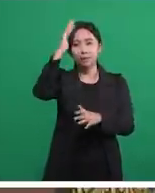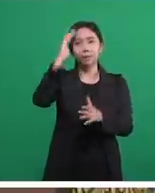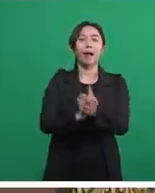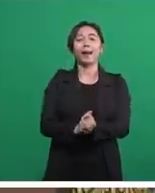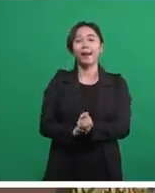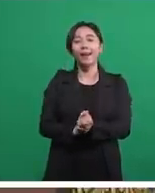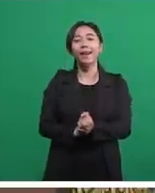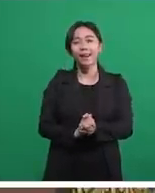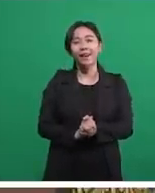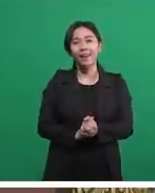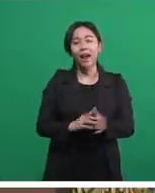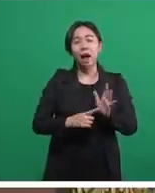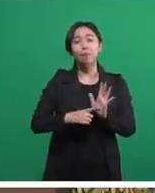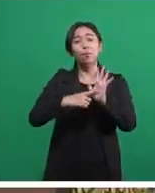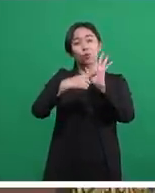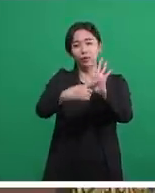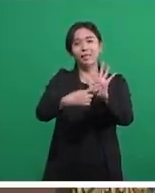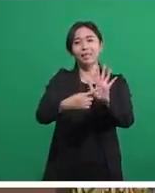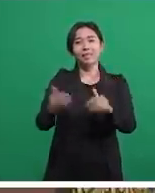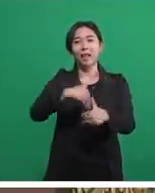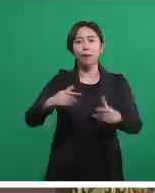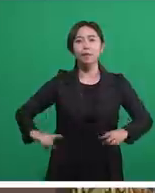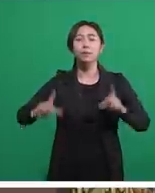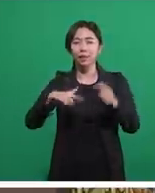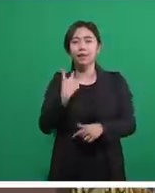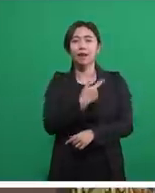kita tunjukkan dalam seluruh hidup kita.